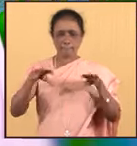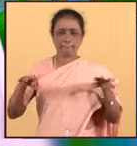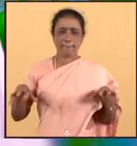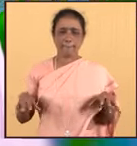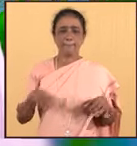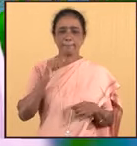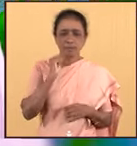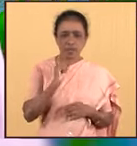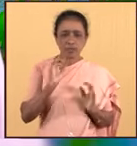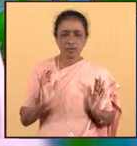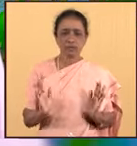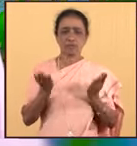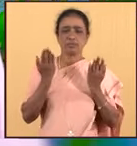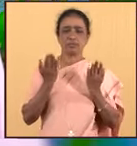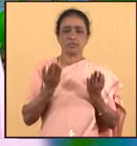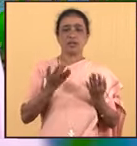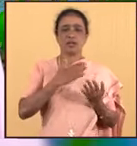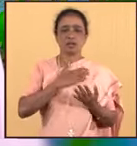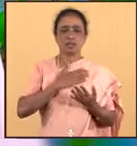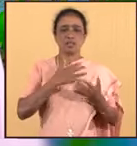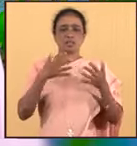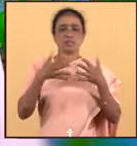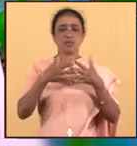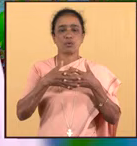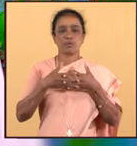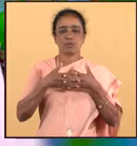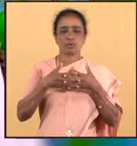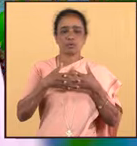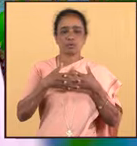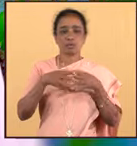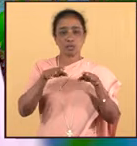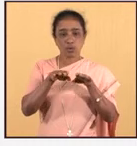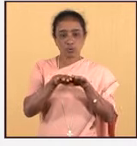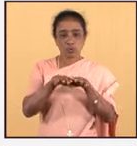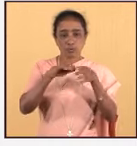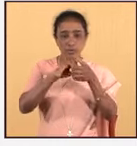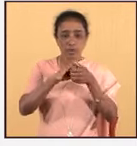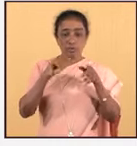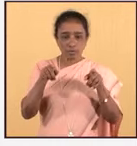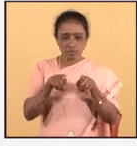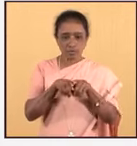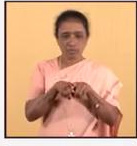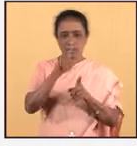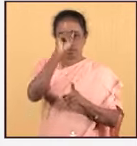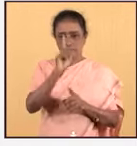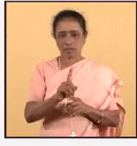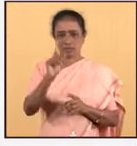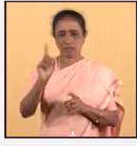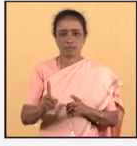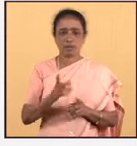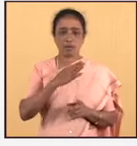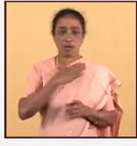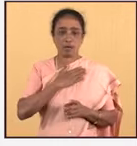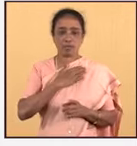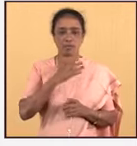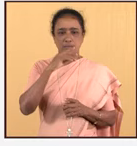இந்தியா மக்களிடையே எதை உருவாக்குவதற்கு, சகோதரத்துவத்தை உருவாக்குவதற்கு. அதோடு மட்டும் இல்லாமல் தனி